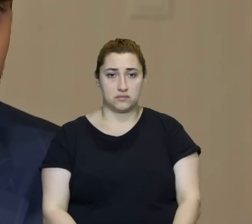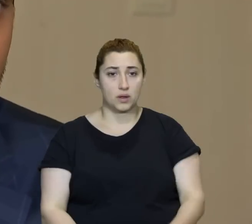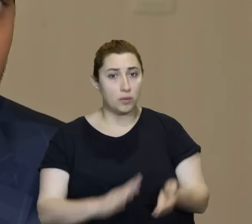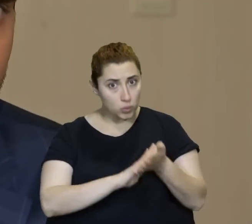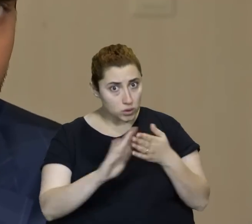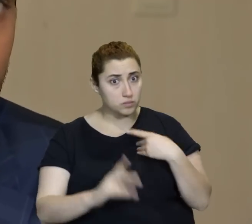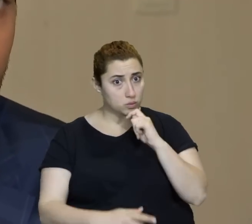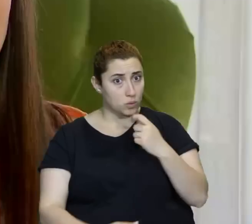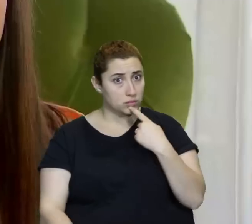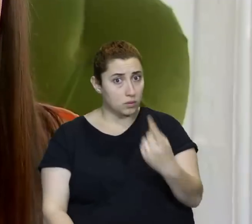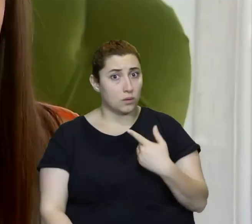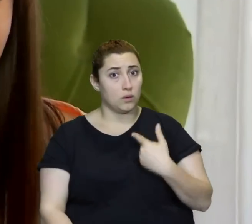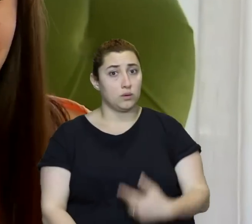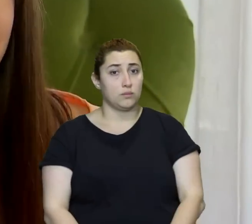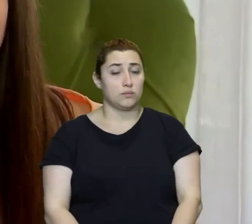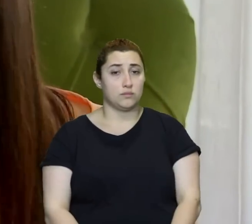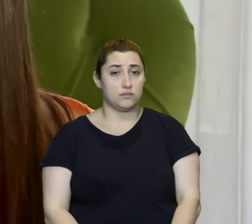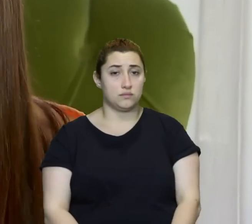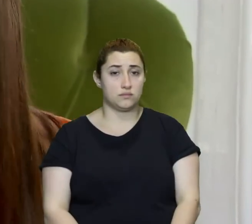Olacak. Söz veriyorum sana.